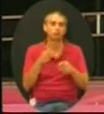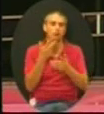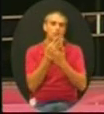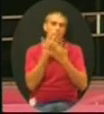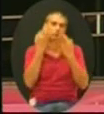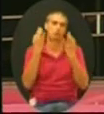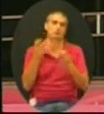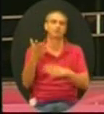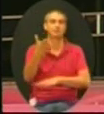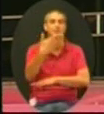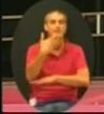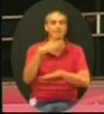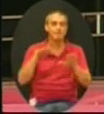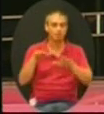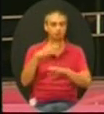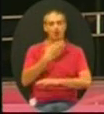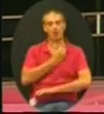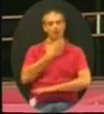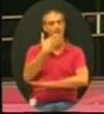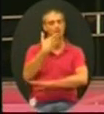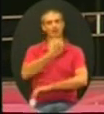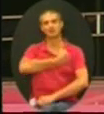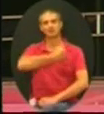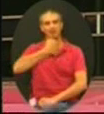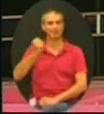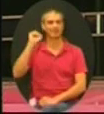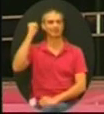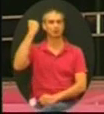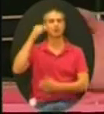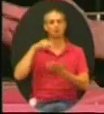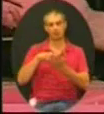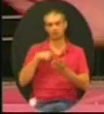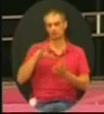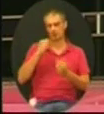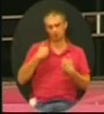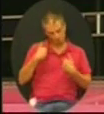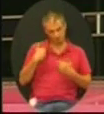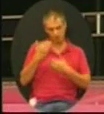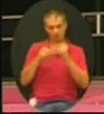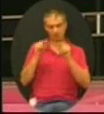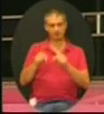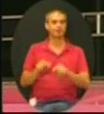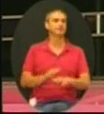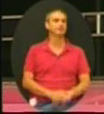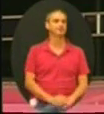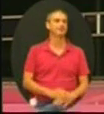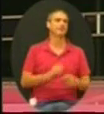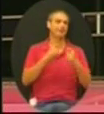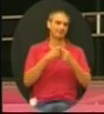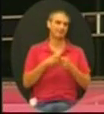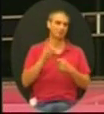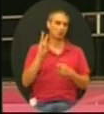ברורה, זאת ממשלה לאומית, זאת ממשלה ציונית, לשם זה נבחרנו ואת זה אנחנו מקדמים בכל הכוח ביחד. חברת הכנסת שולי מועלם, תודה רבה לך.